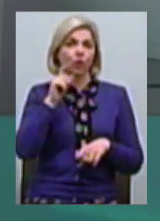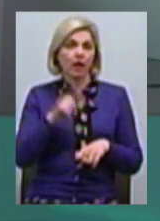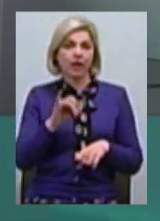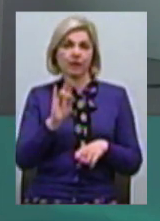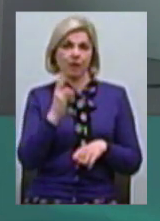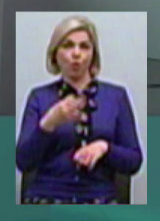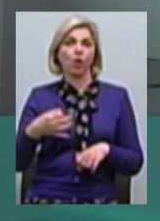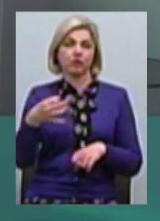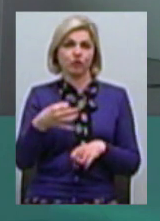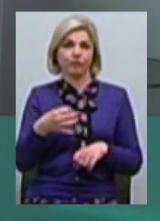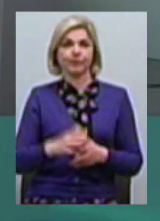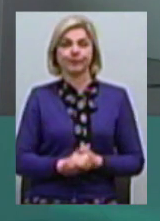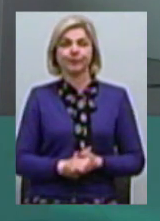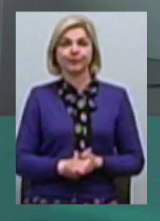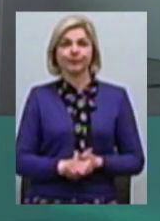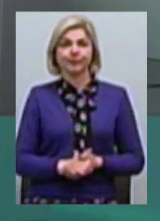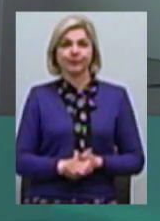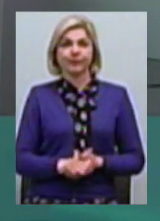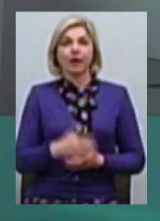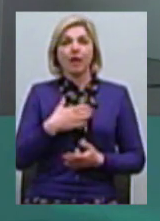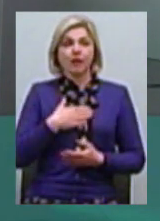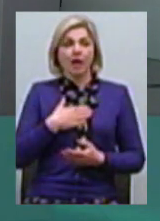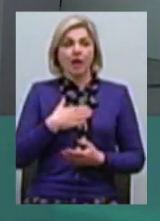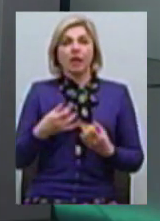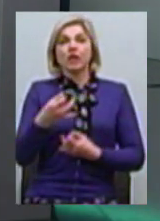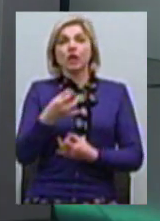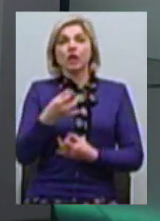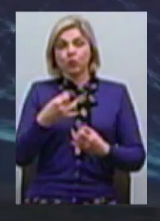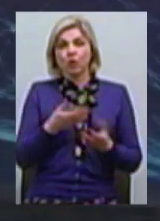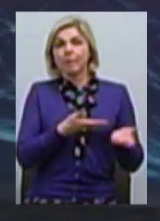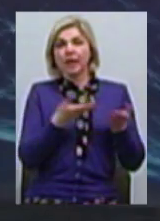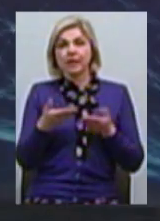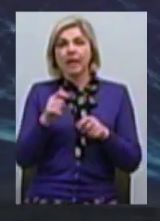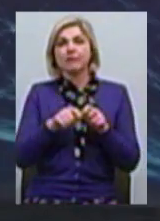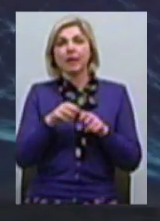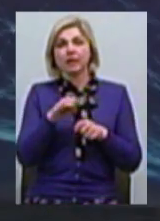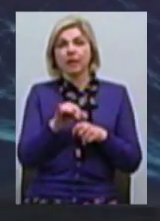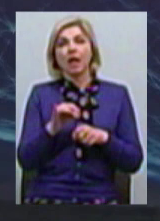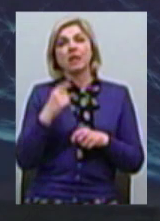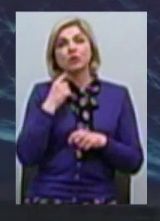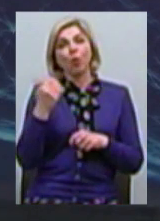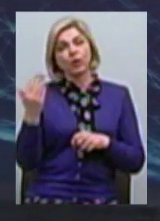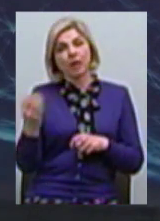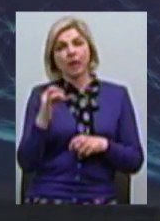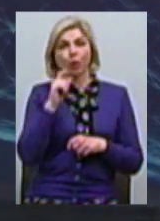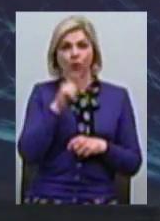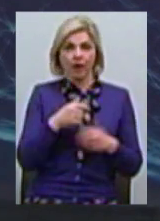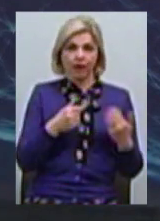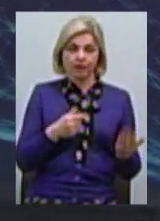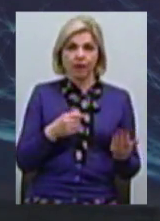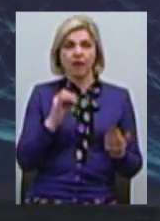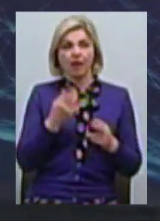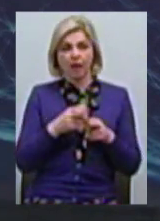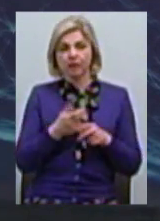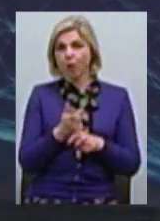на Миколаївщині, зокрема? Будь ласка. На нашу дискусію ми пригласили експертів як з Естонії, так і з України. На самом деле